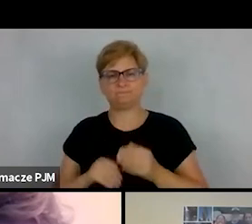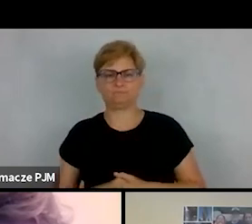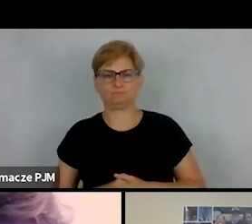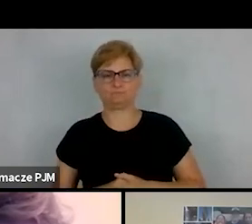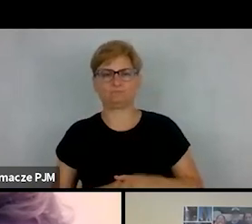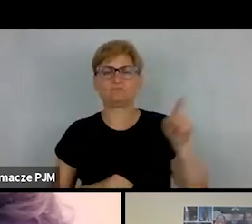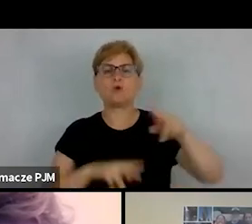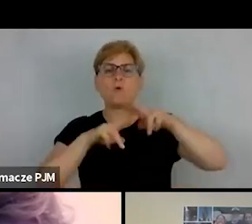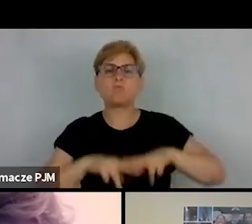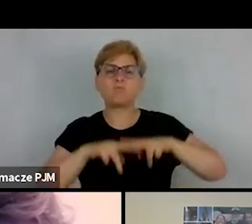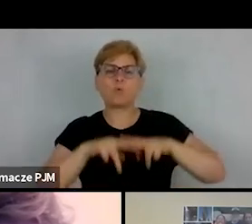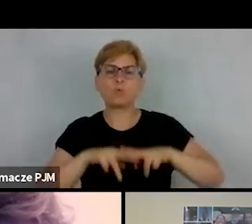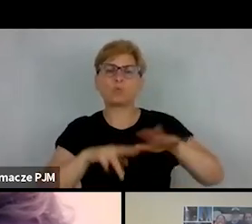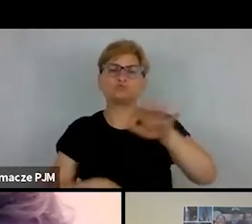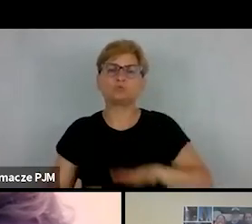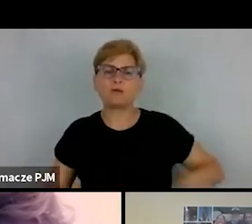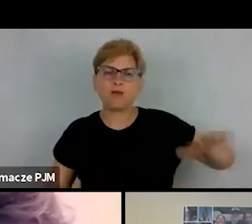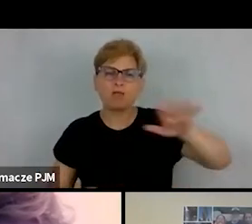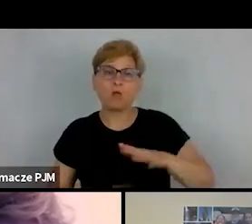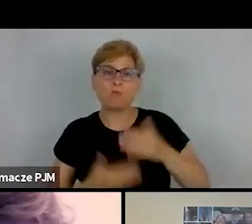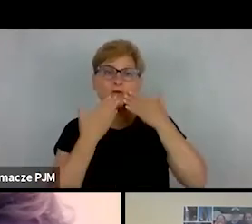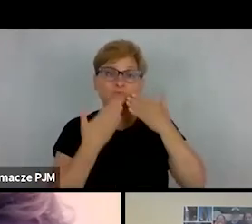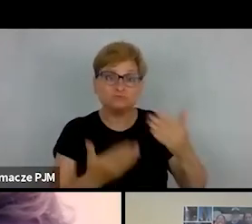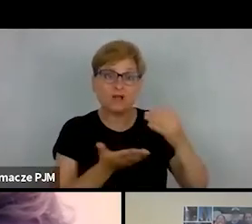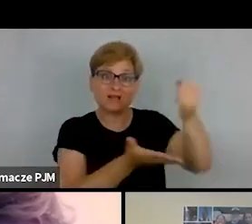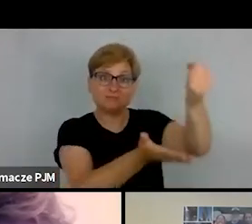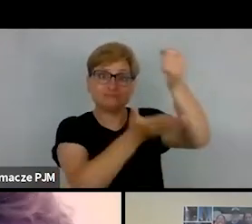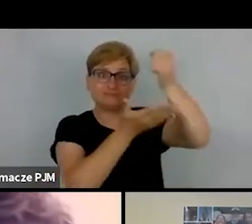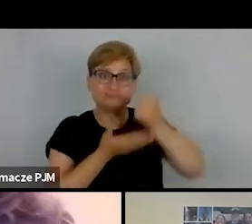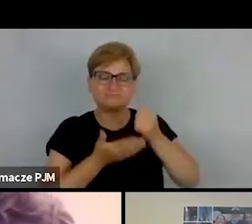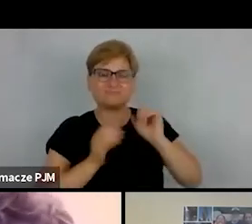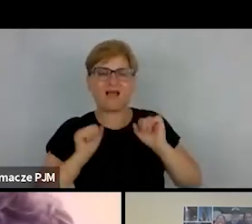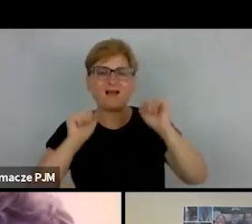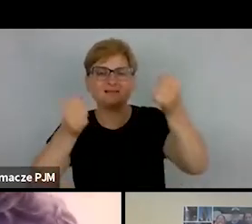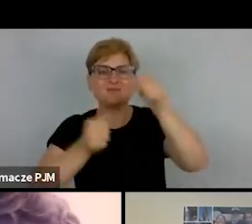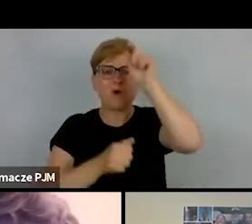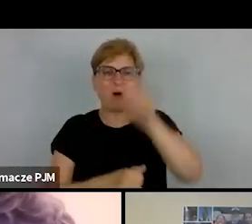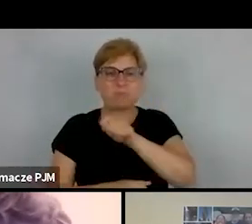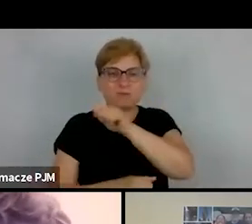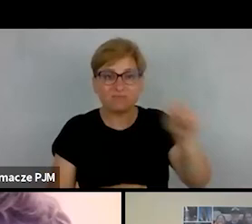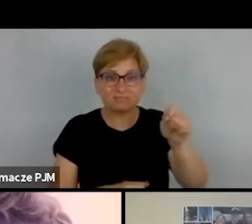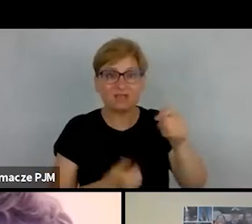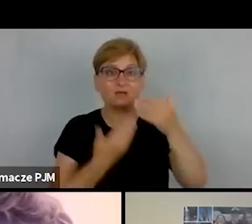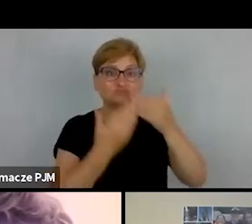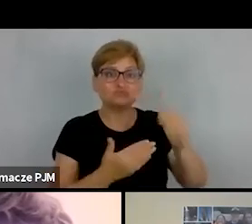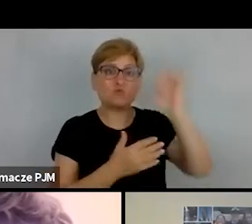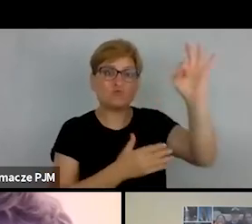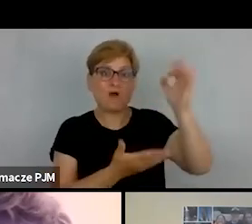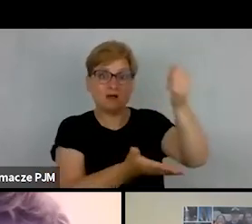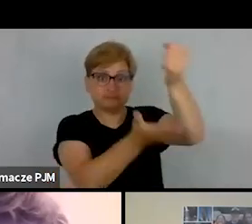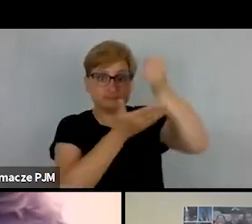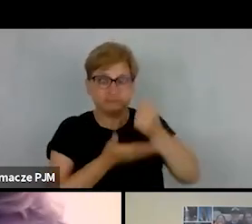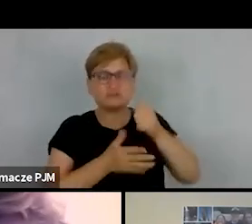z Funduszu Krajowego, dzięki któremu Aktywni Obywatele, dzięki którym w ogóle możemy zrealizować to działanie